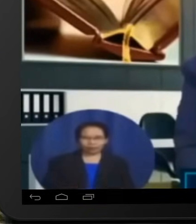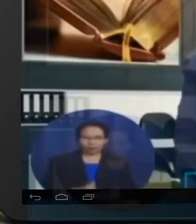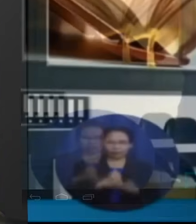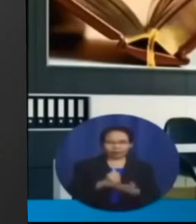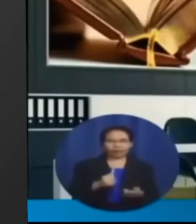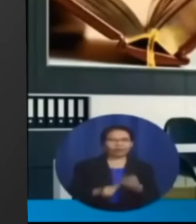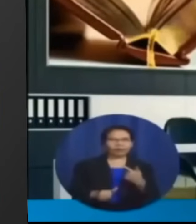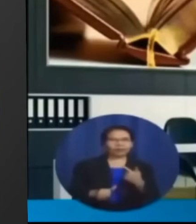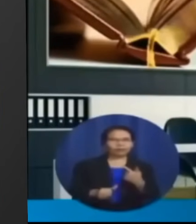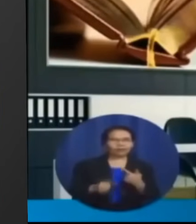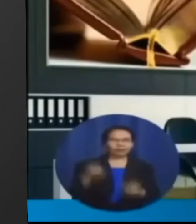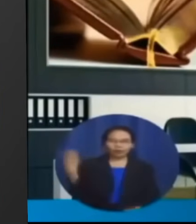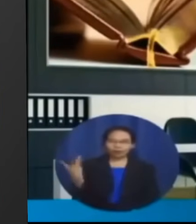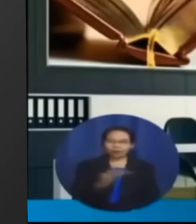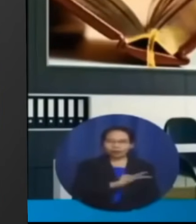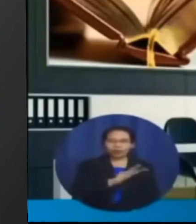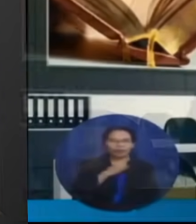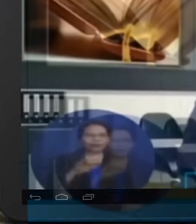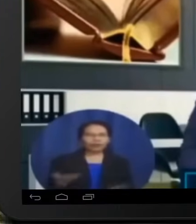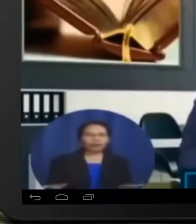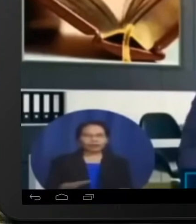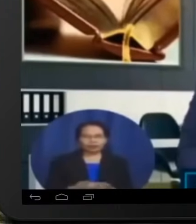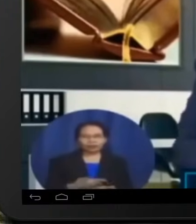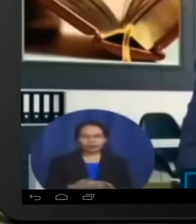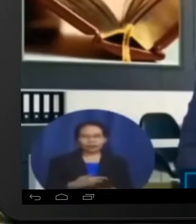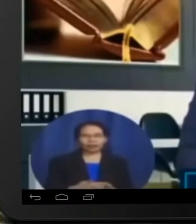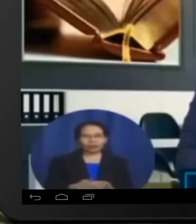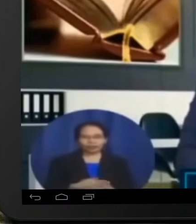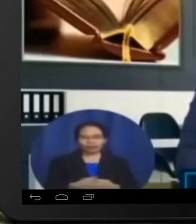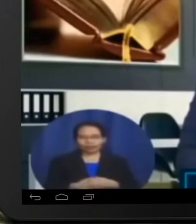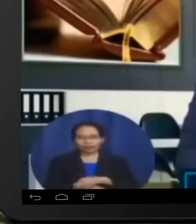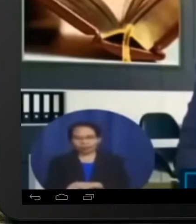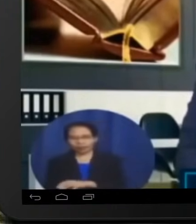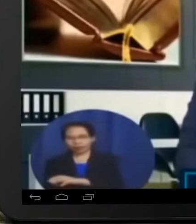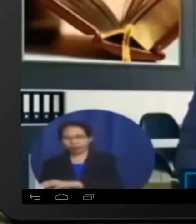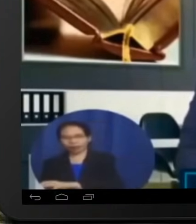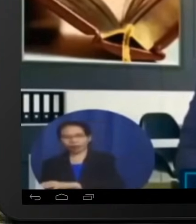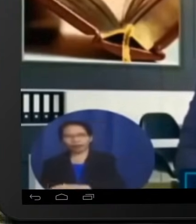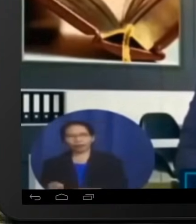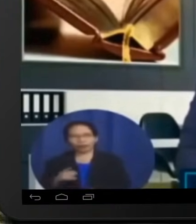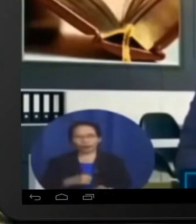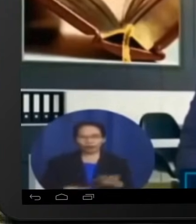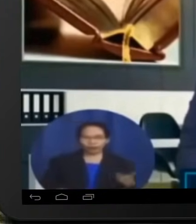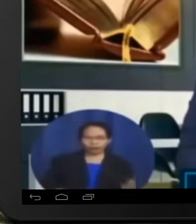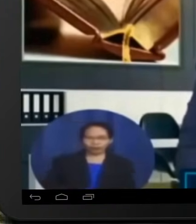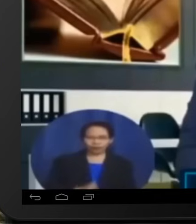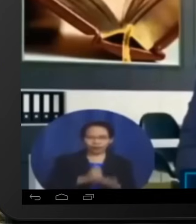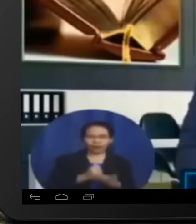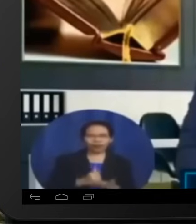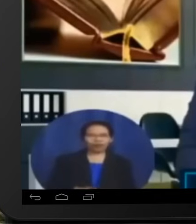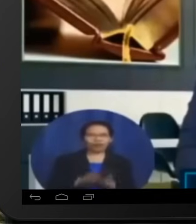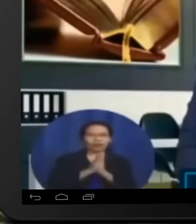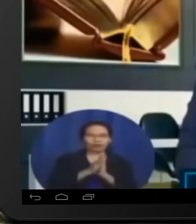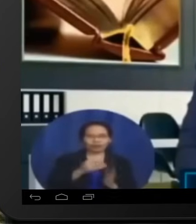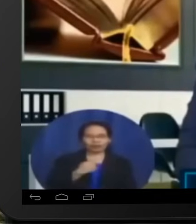unang una, magkaano tayo rito, ako. Magkalapit lang tayo, kapitbahay lang tayo. Ano po maitulong ko?